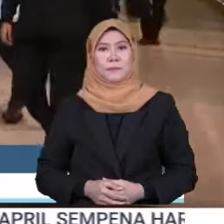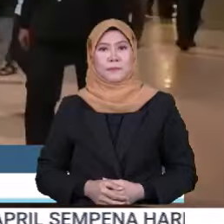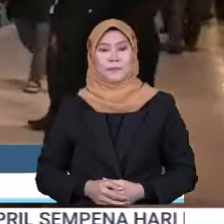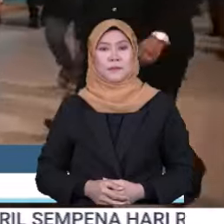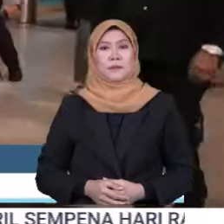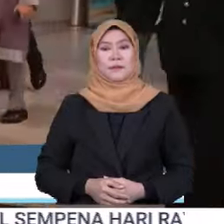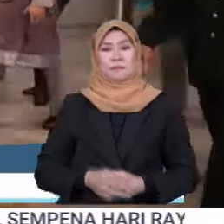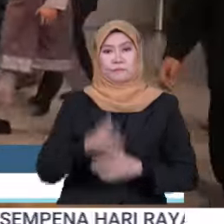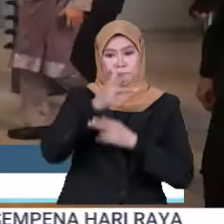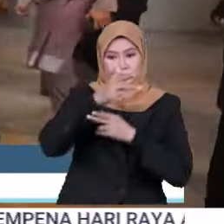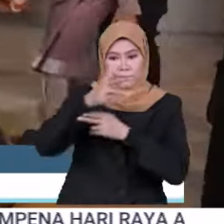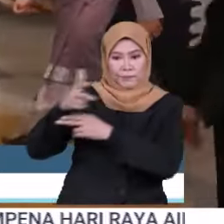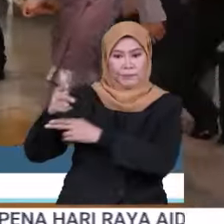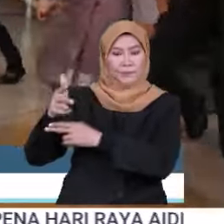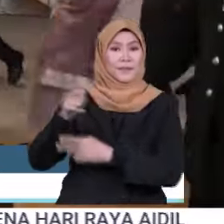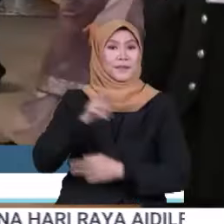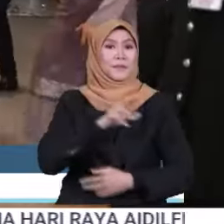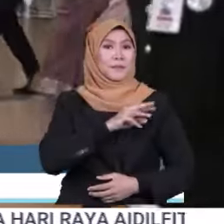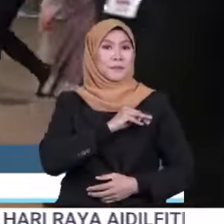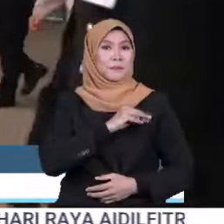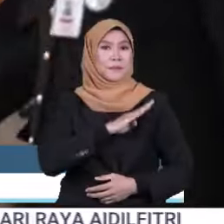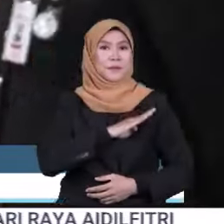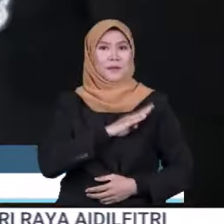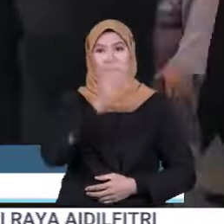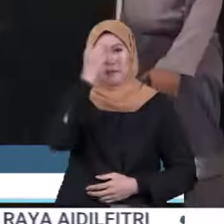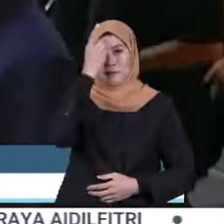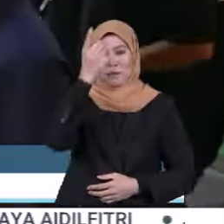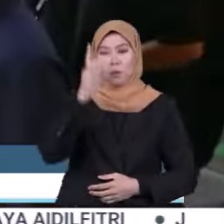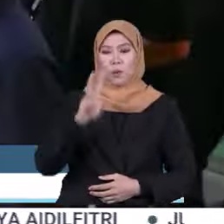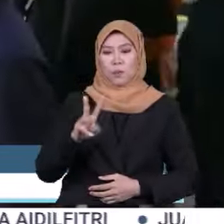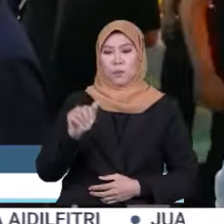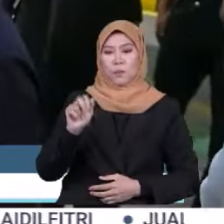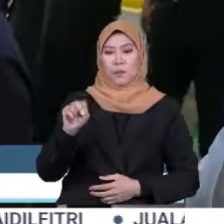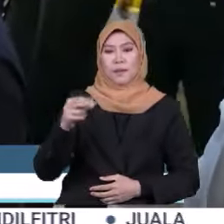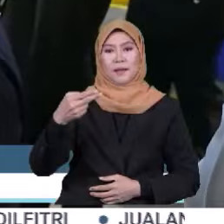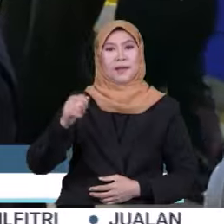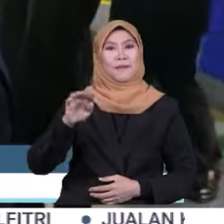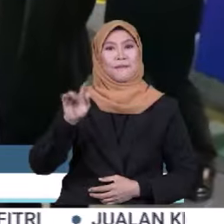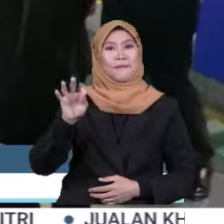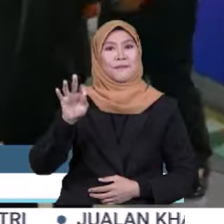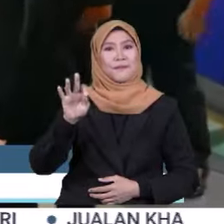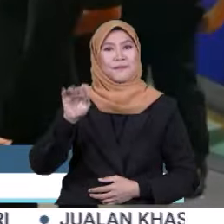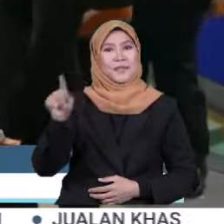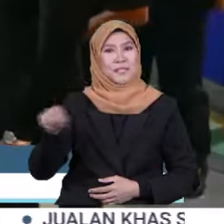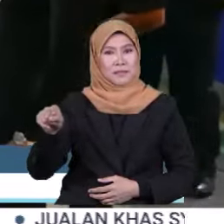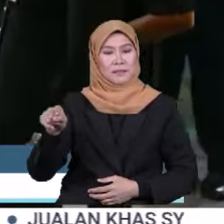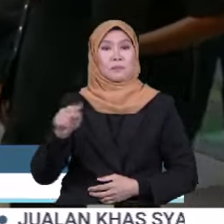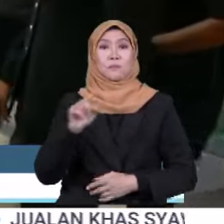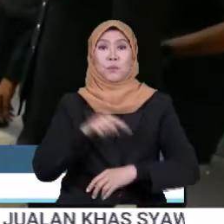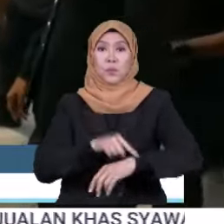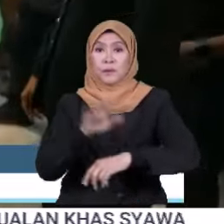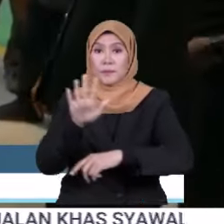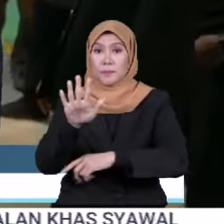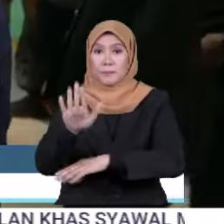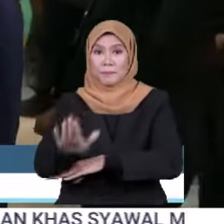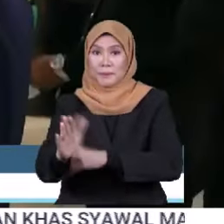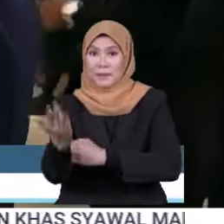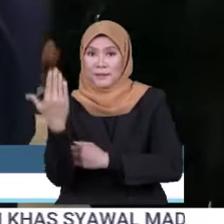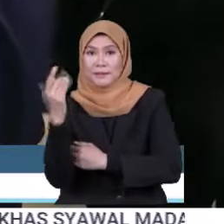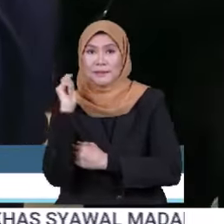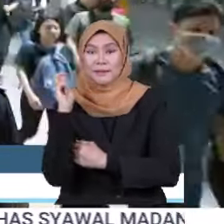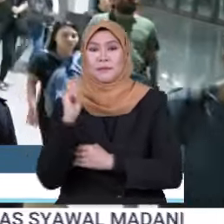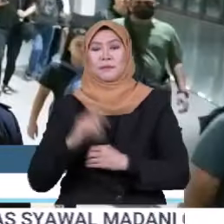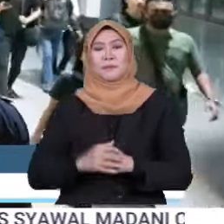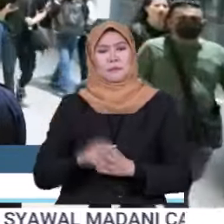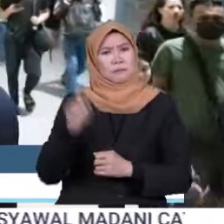Menerusi tinjauan Menteri Besar, Dato' On Hafiz Ghazi pukul 5 pagi tadi. Tahap kecekapan imigresen di